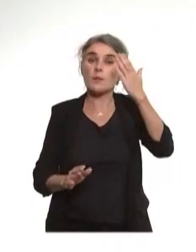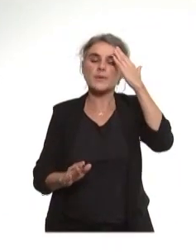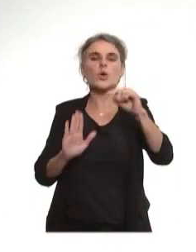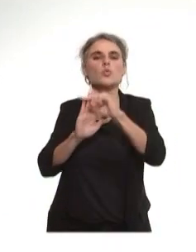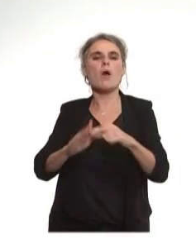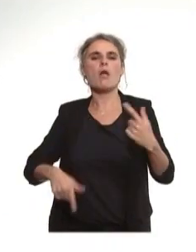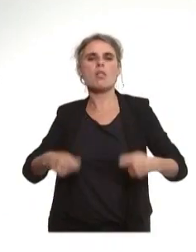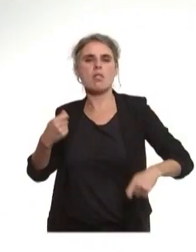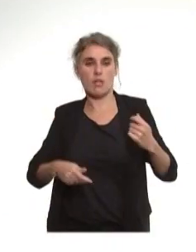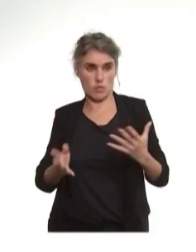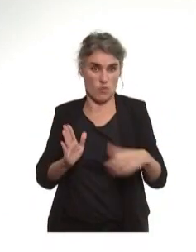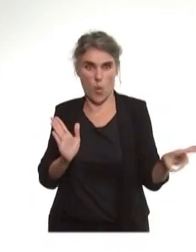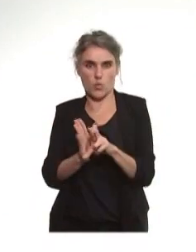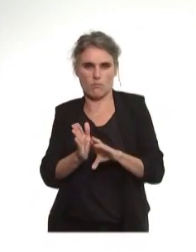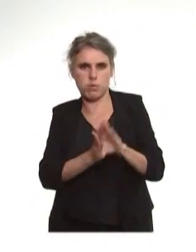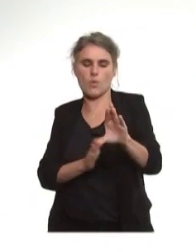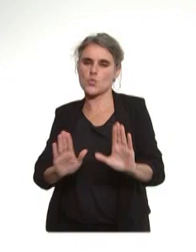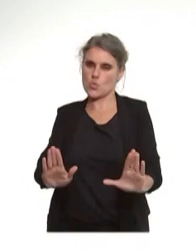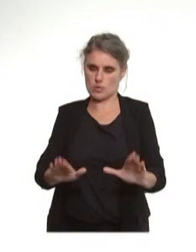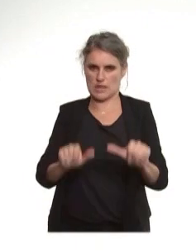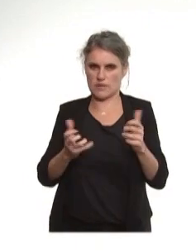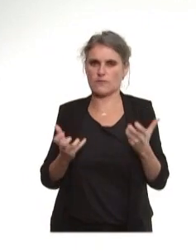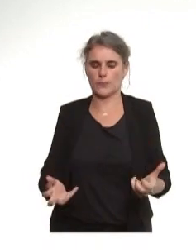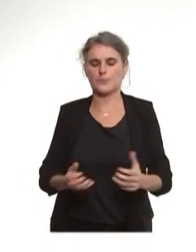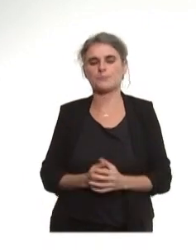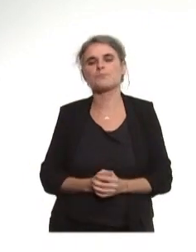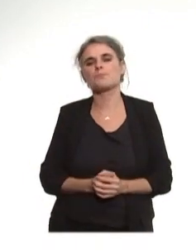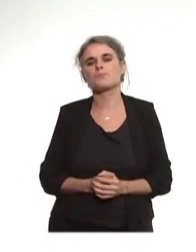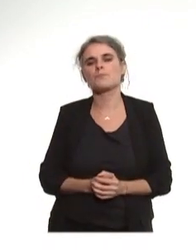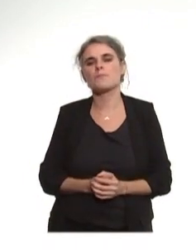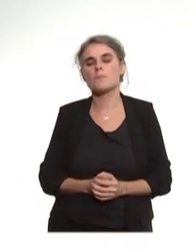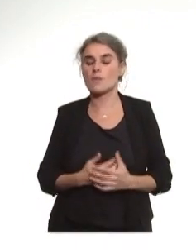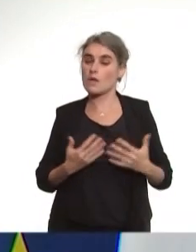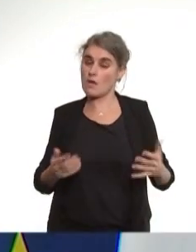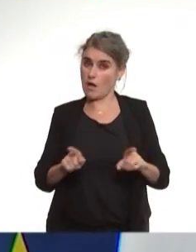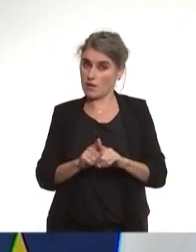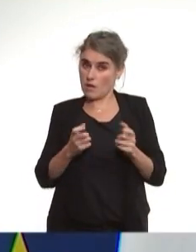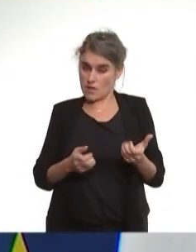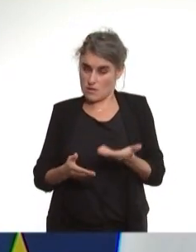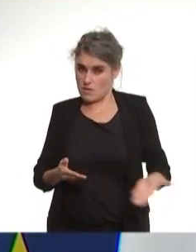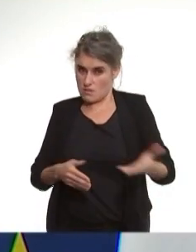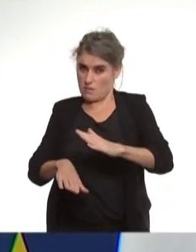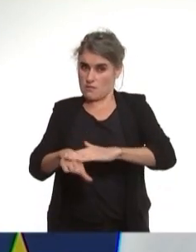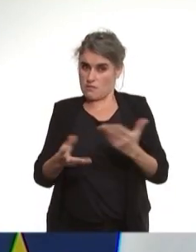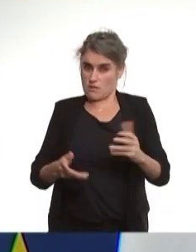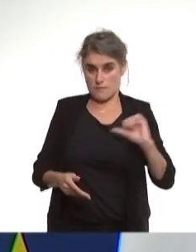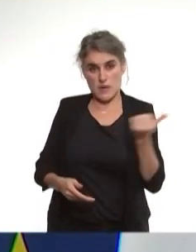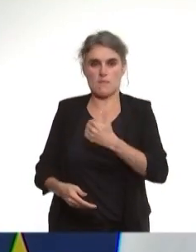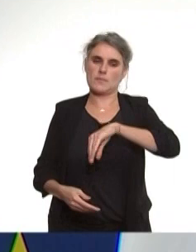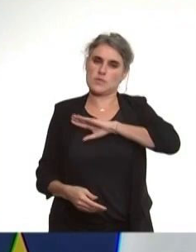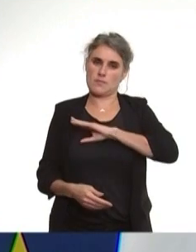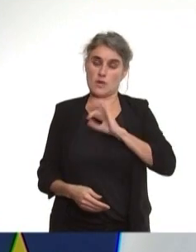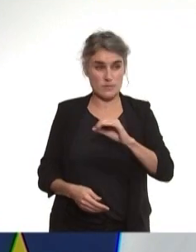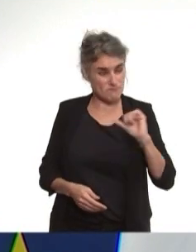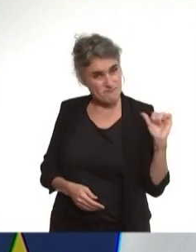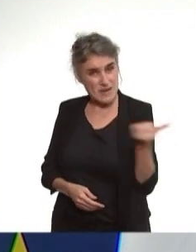au-delà de ces informations je voulais je le disais appelé à la responsabilisation quand je dis que chaque français peut agir